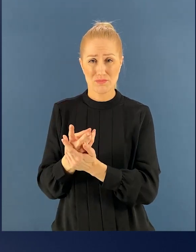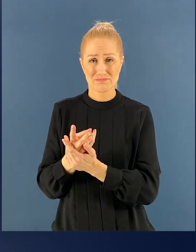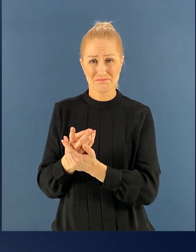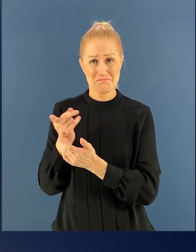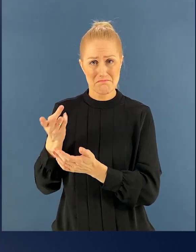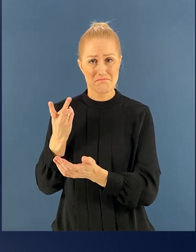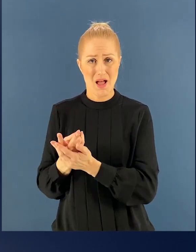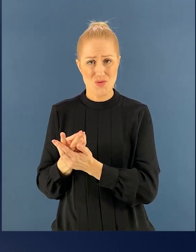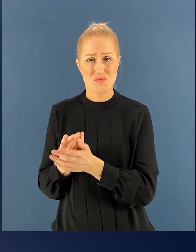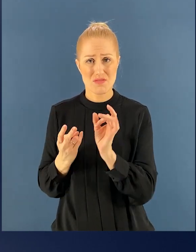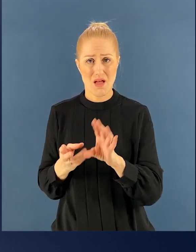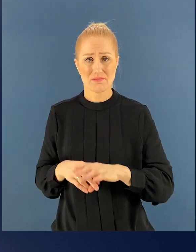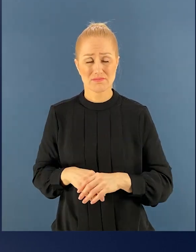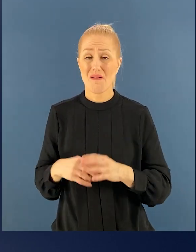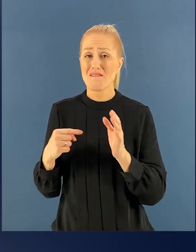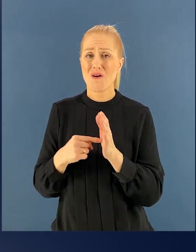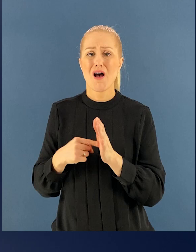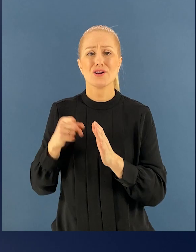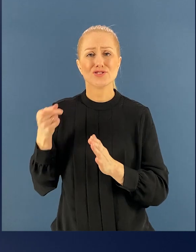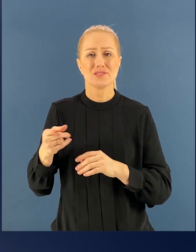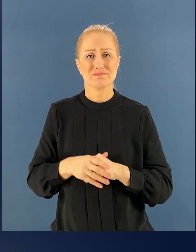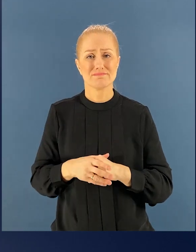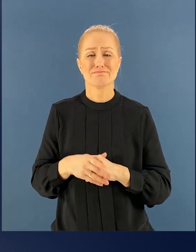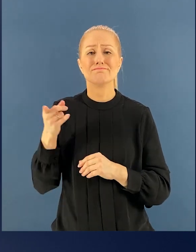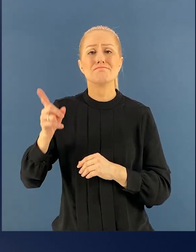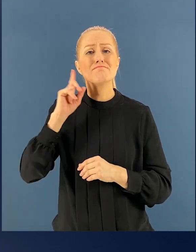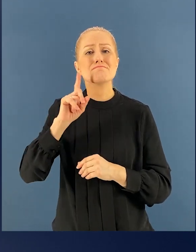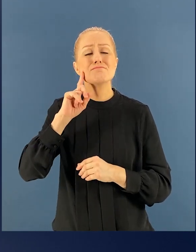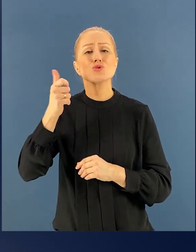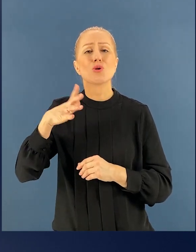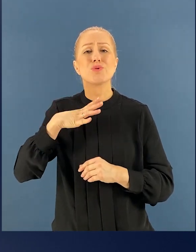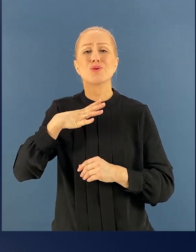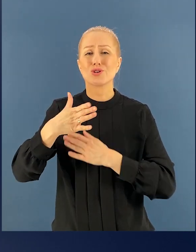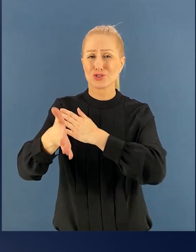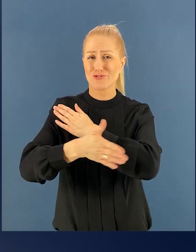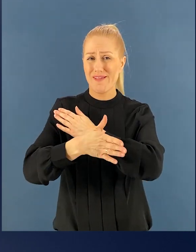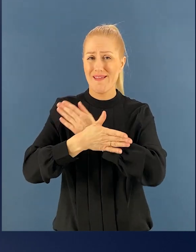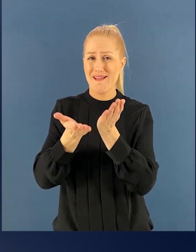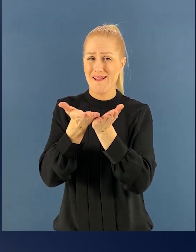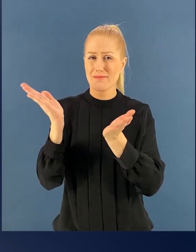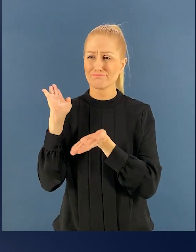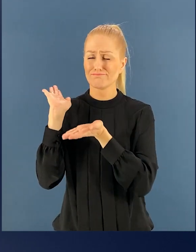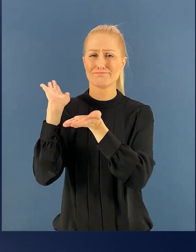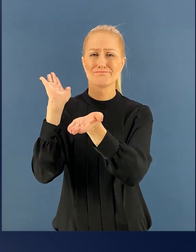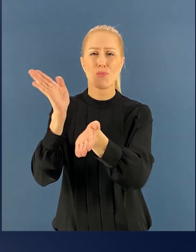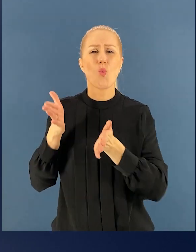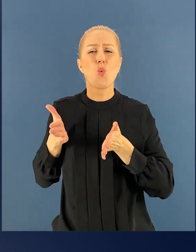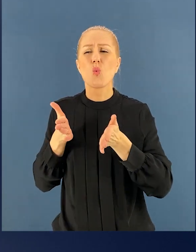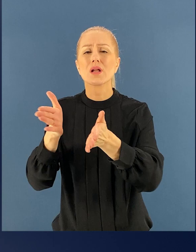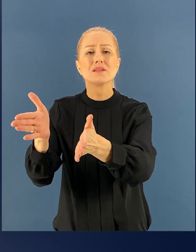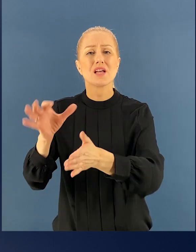ten właśnie niesiony na drzwiach świętojańską, ale i ten symboliczny dla całej